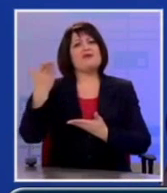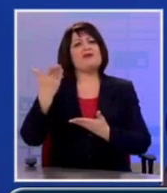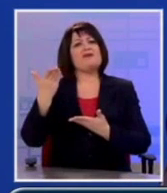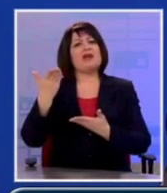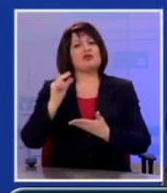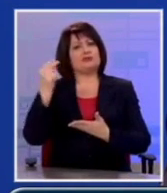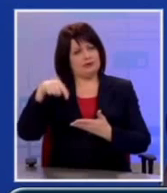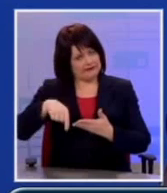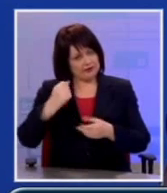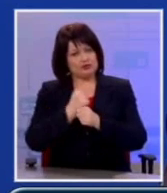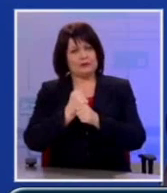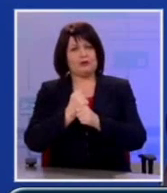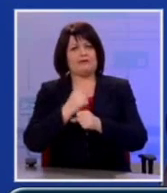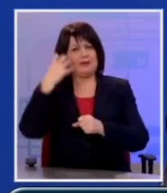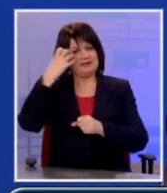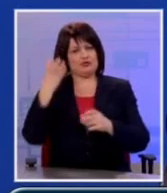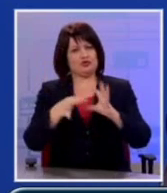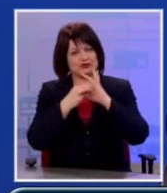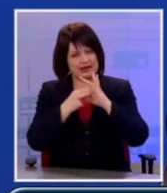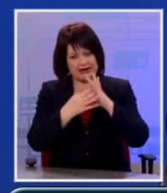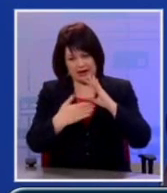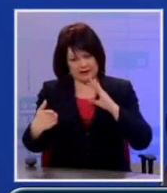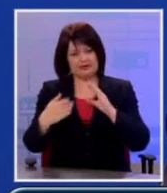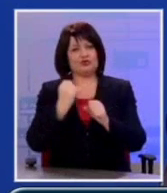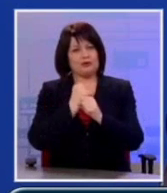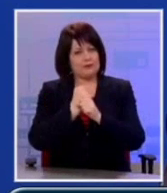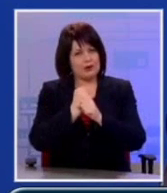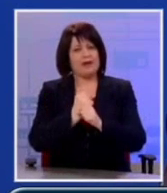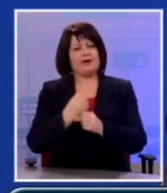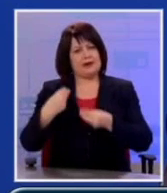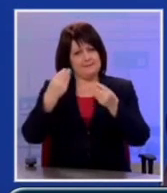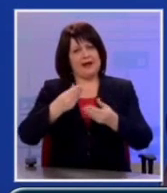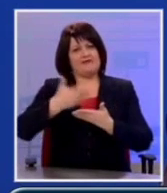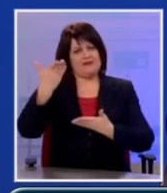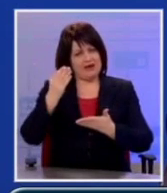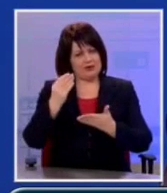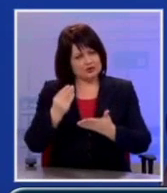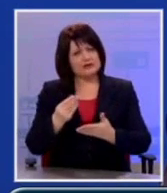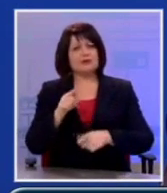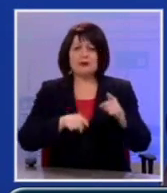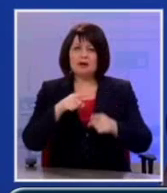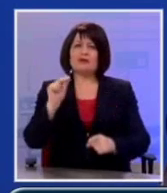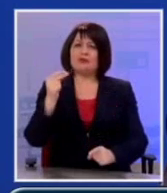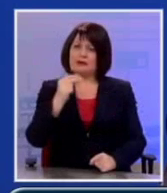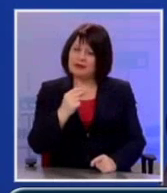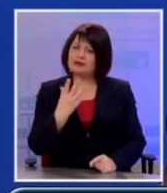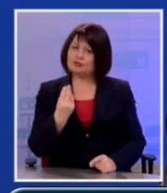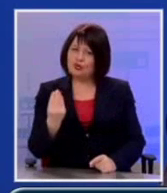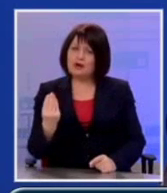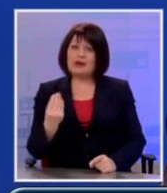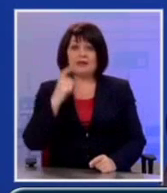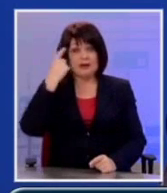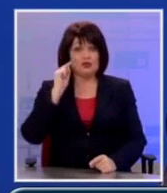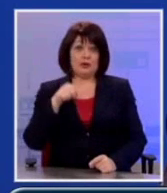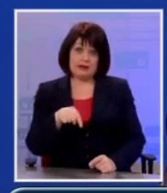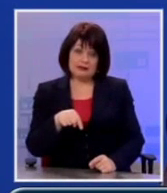βουλευτή ότι εργάστηκε στο ενδιάμεσο διάστημα ο επιστημονικός συνεργάτης, γιατί υπάρχουν και βουλευτές, πάρα πολλοί, που δεν το